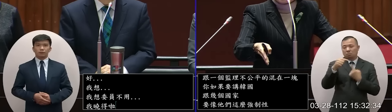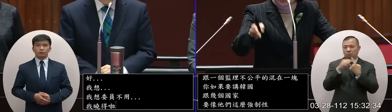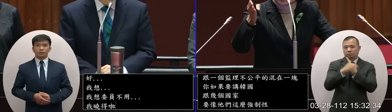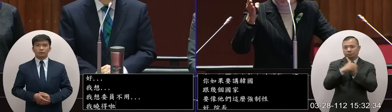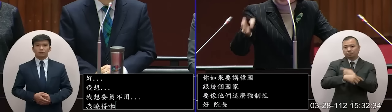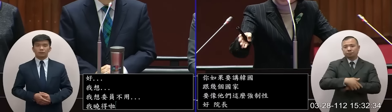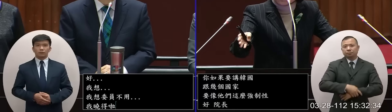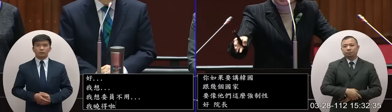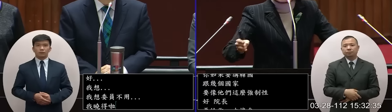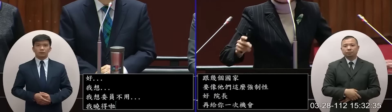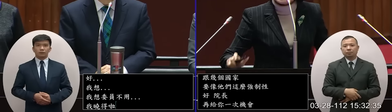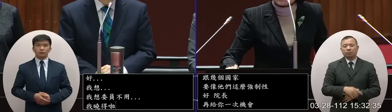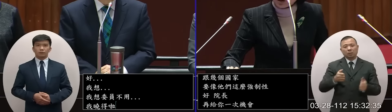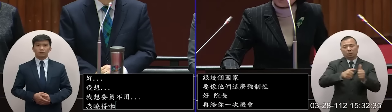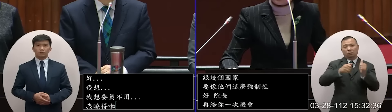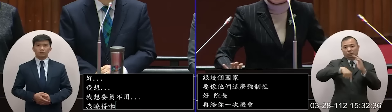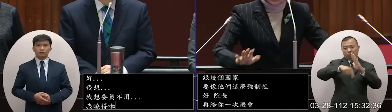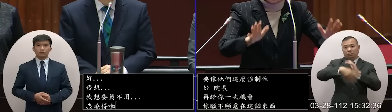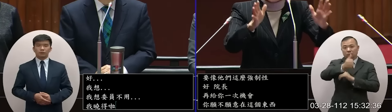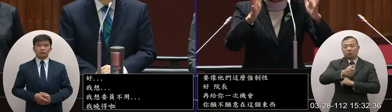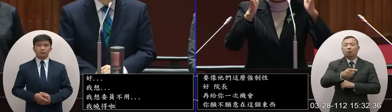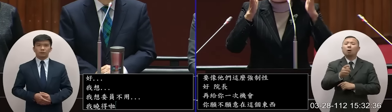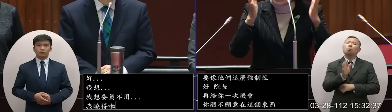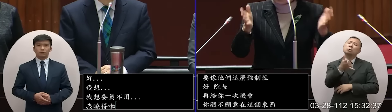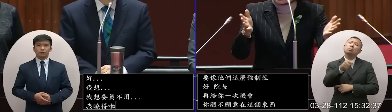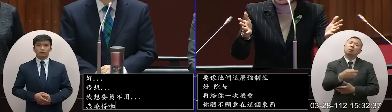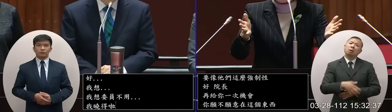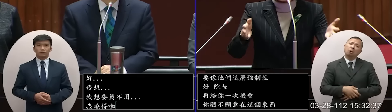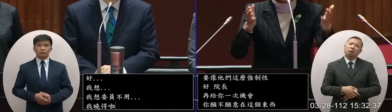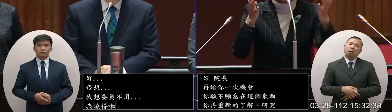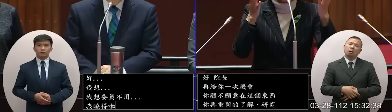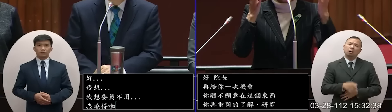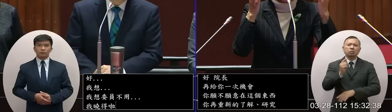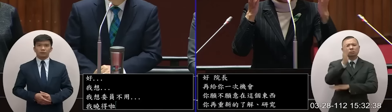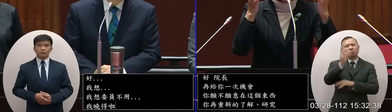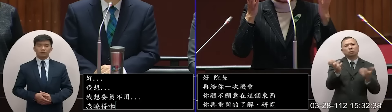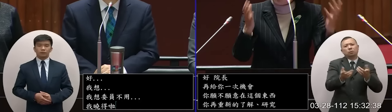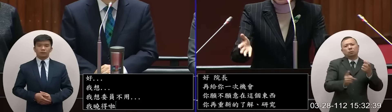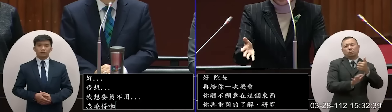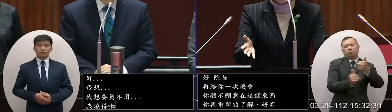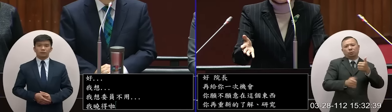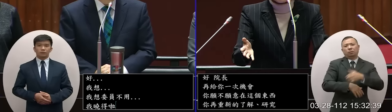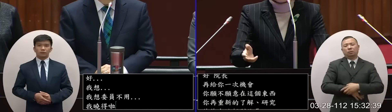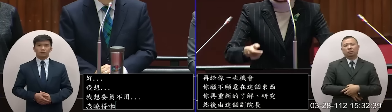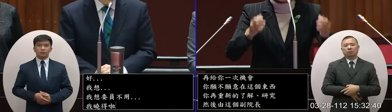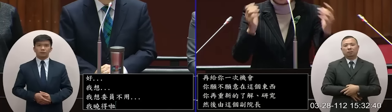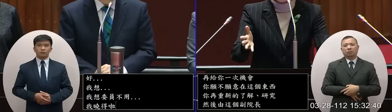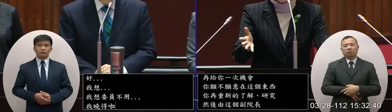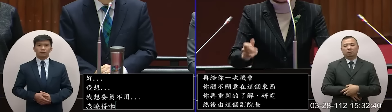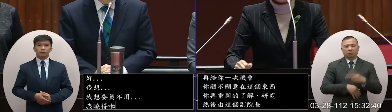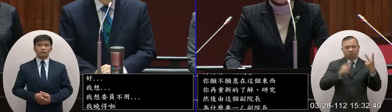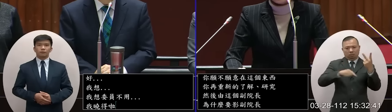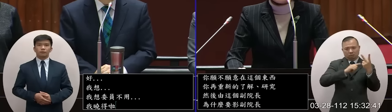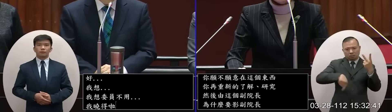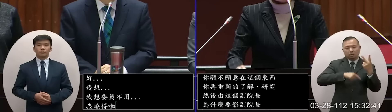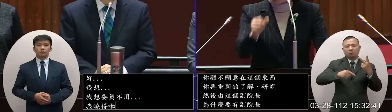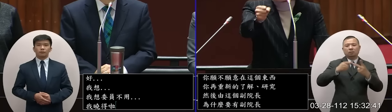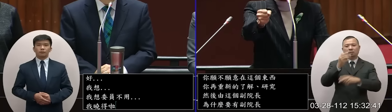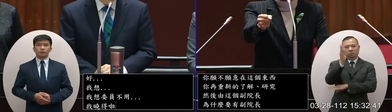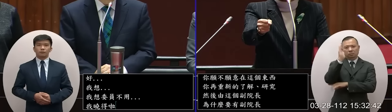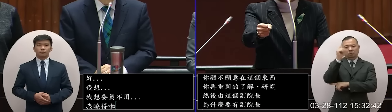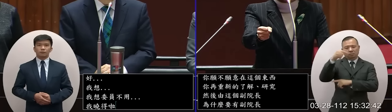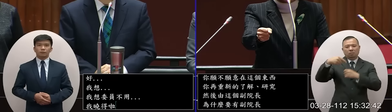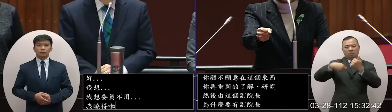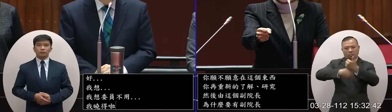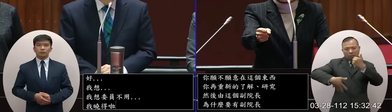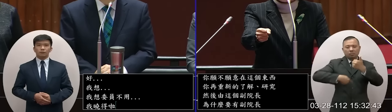那由这个副院长，为什么要副院长？因为两个政委，一个是跨两个政委，跨两个部会，总是要一个